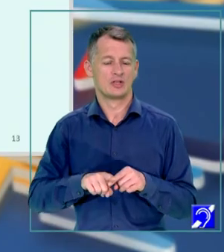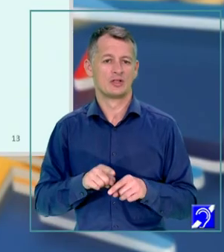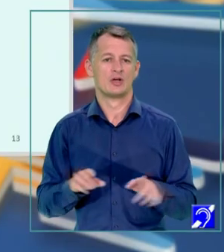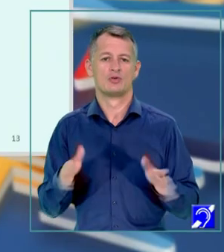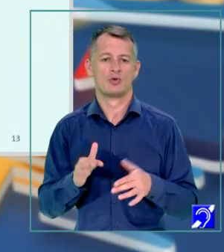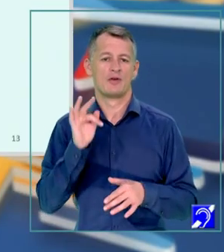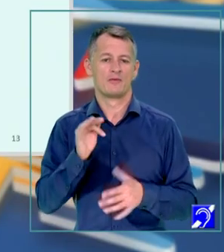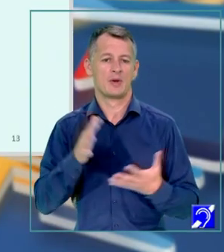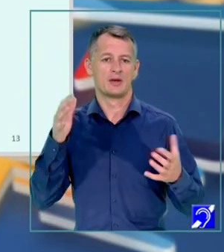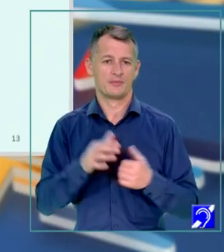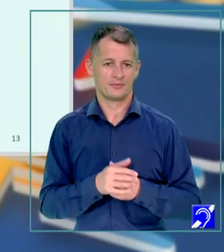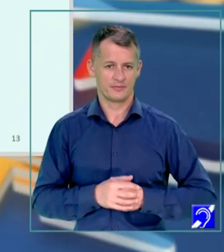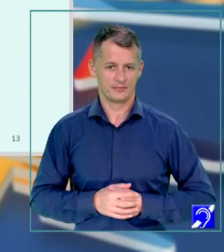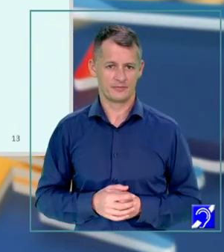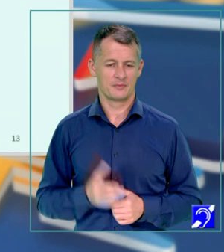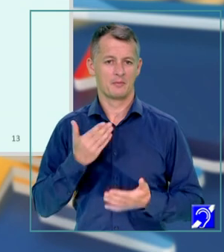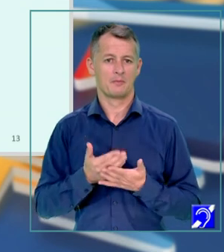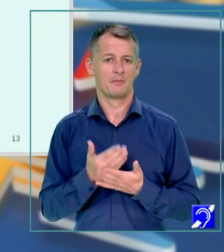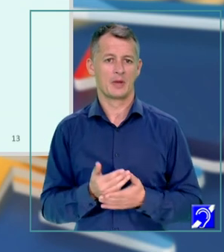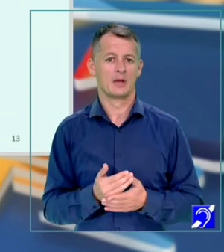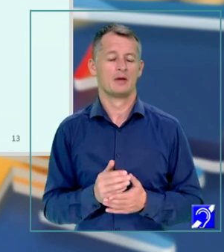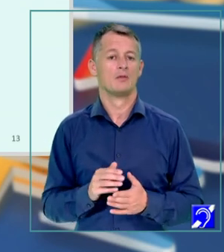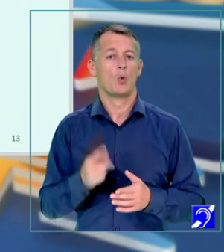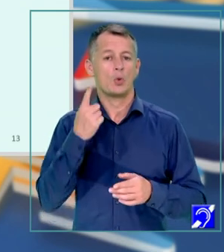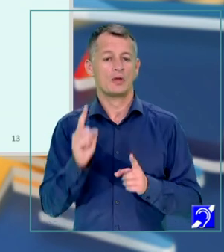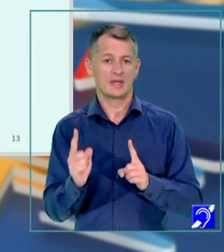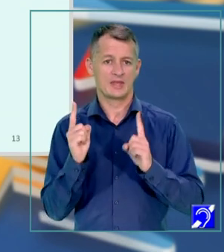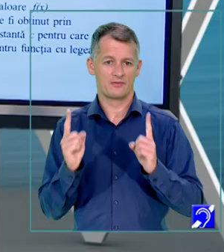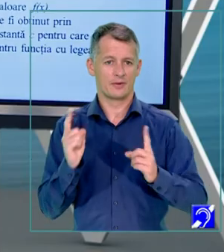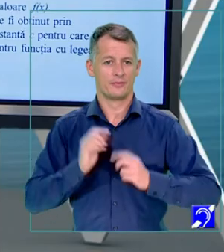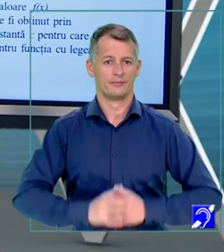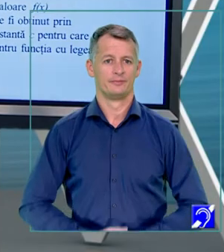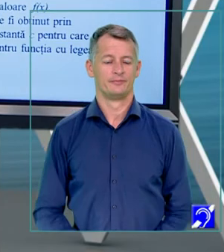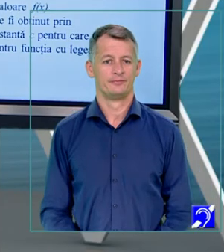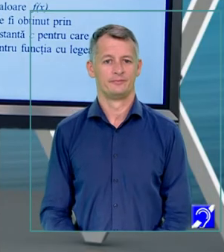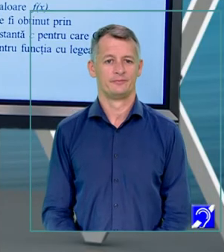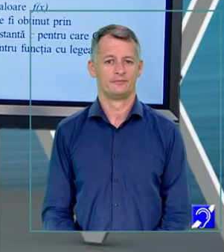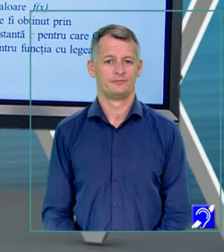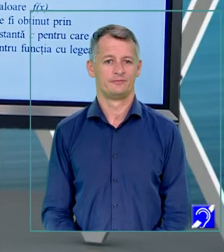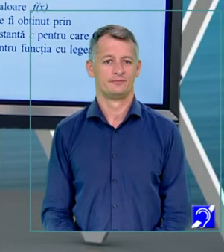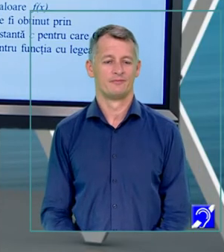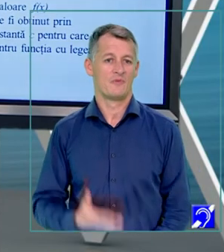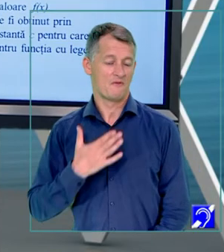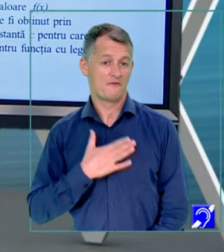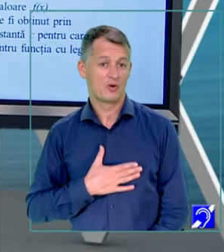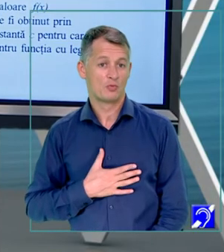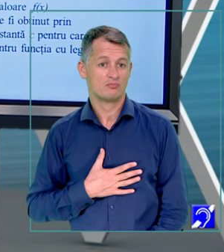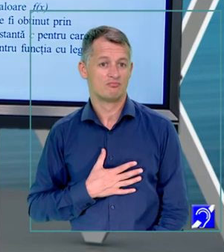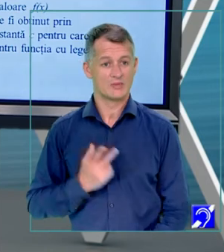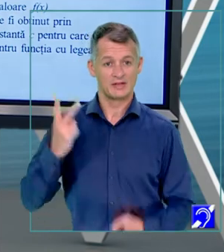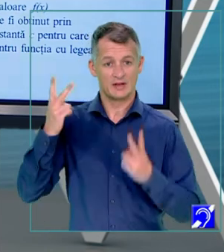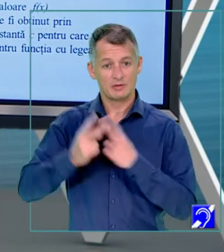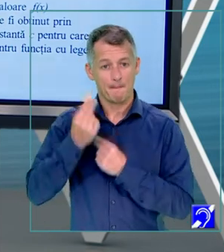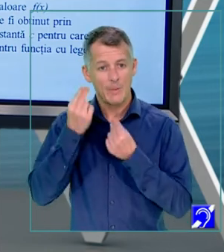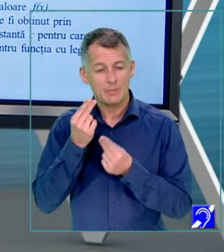cazul bineînțeles funcții definite pe un interval vreau să aprofundăm această aceste aspecte